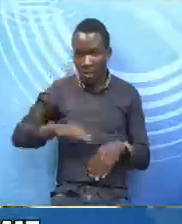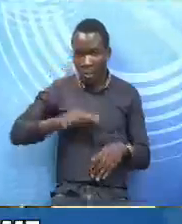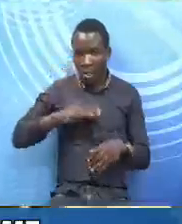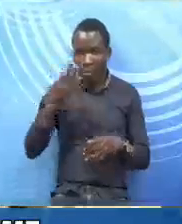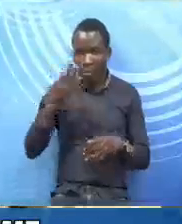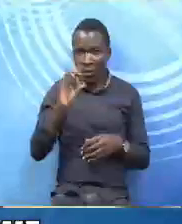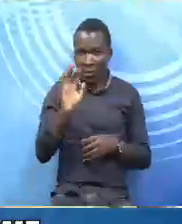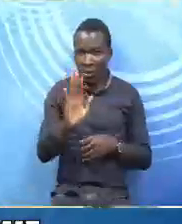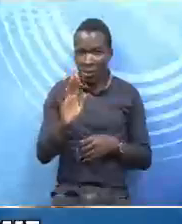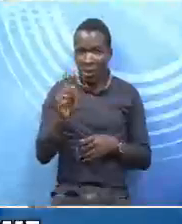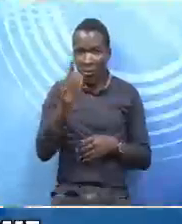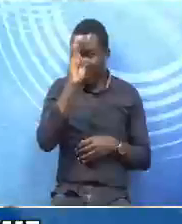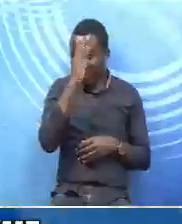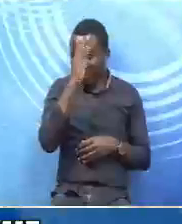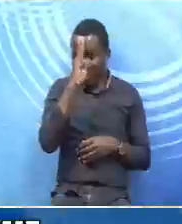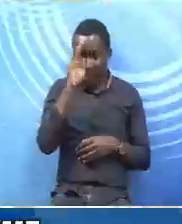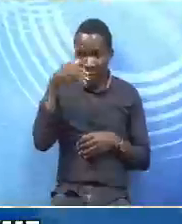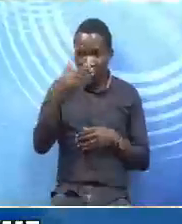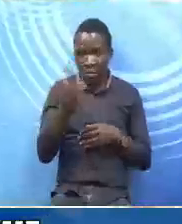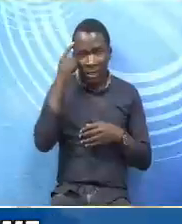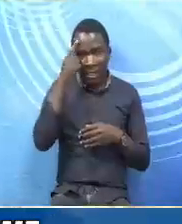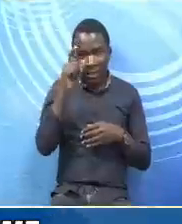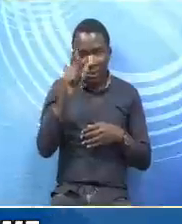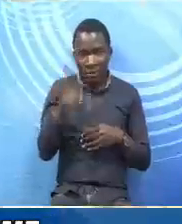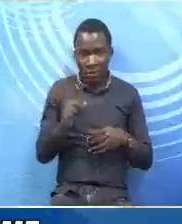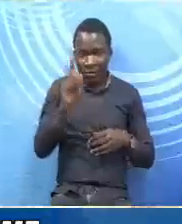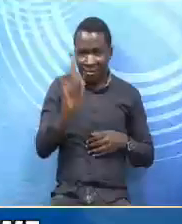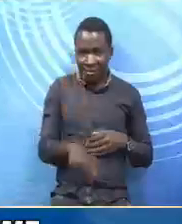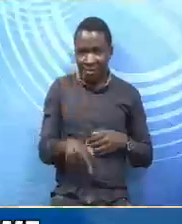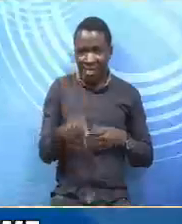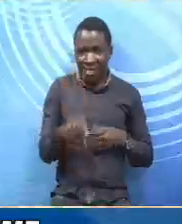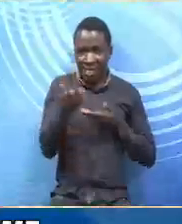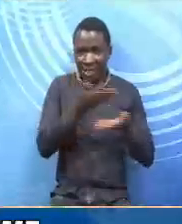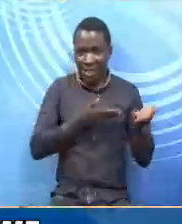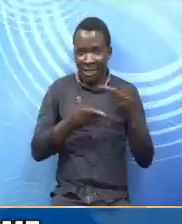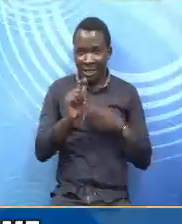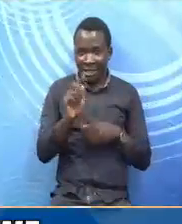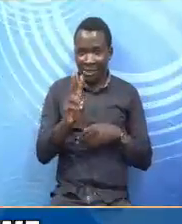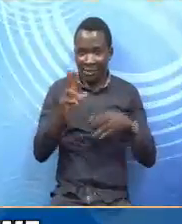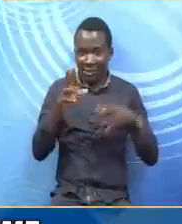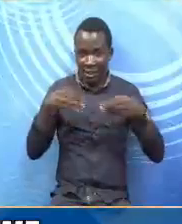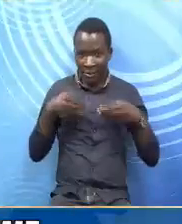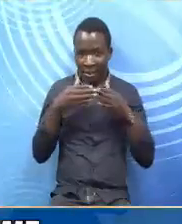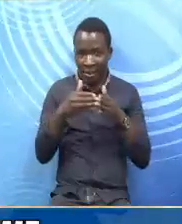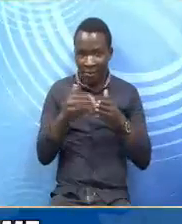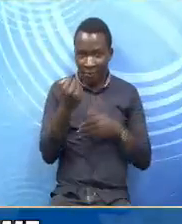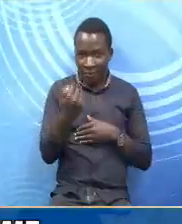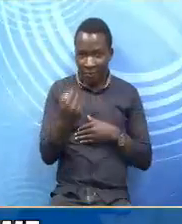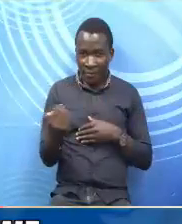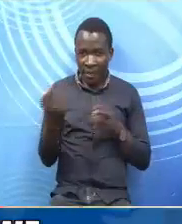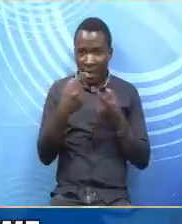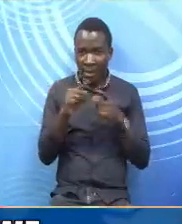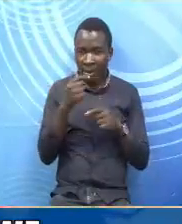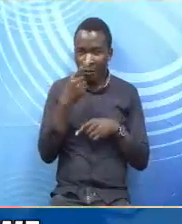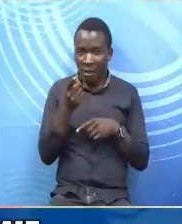batigeze babimukekera kugeza naho bamufata nk'ikiremba kuko waganira na BTN TV yiyemereye ko ngo yasa banyije uyu mwana ariko akavuga